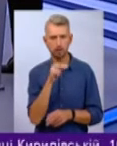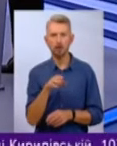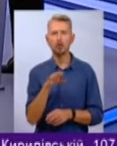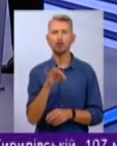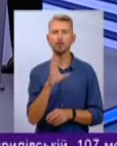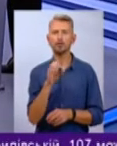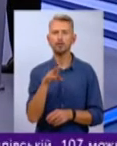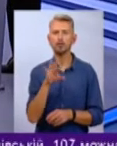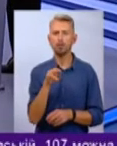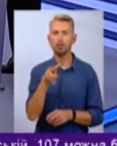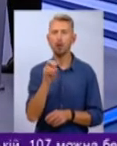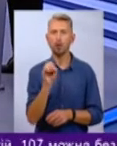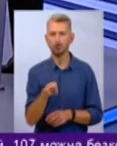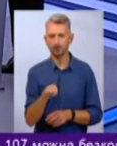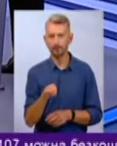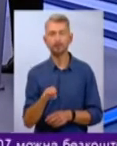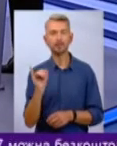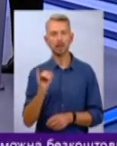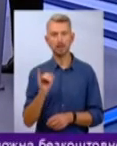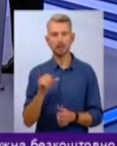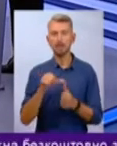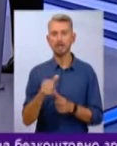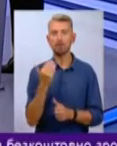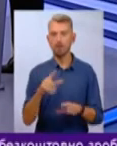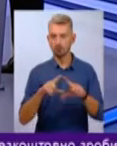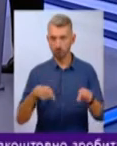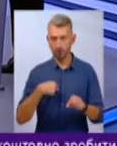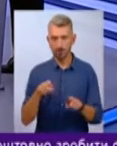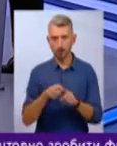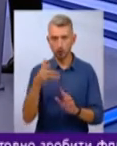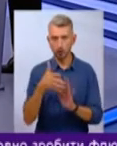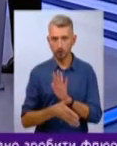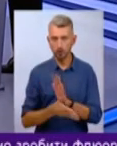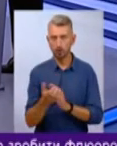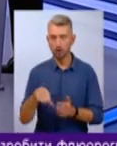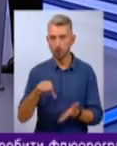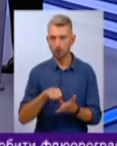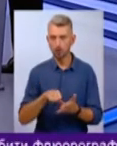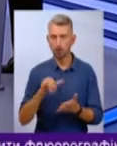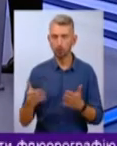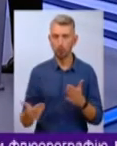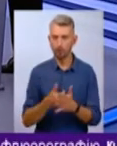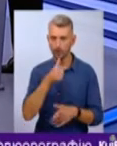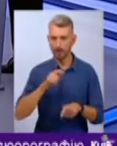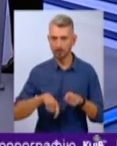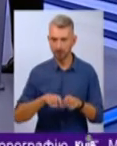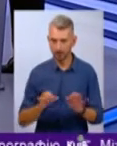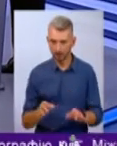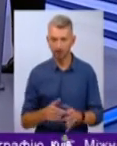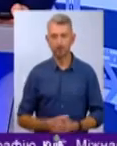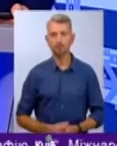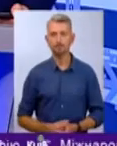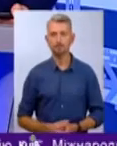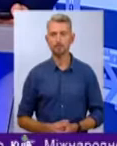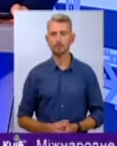Товстопльот, вибачте. Ну і саме ваша школа, я так розумію, бере участь у новому експерименті.